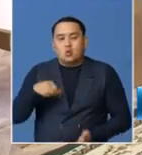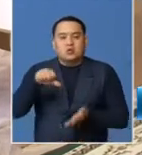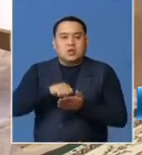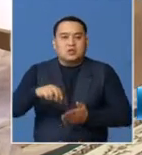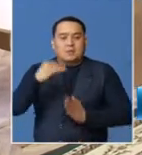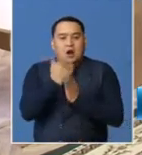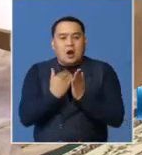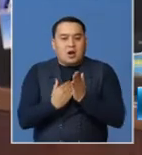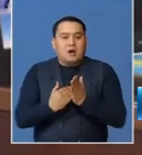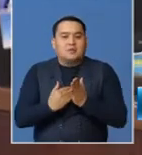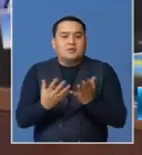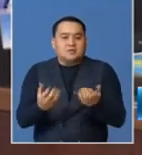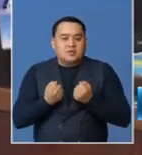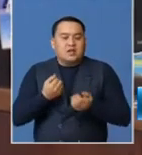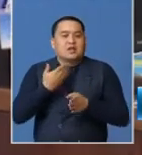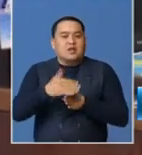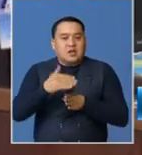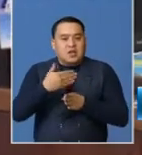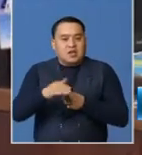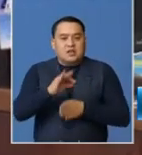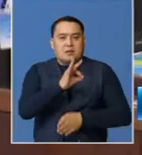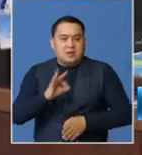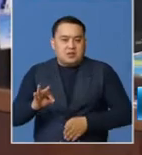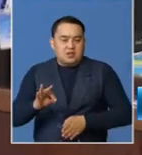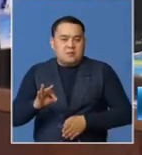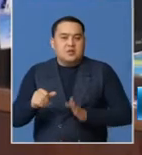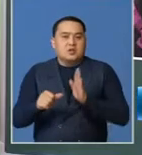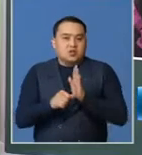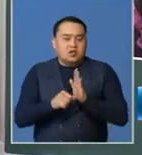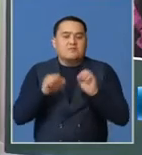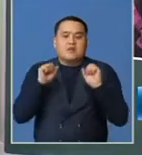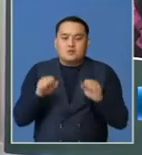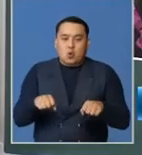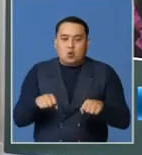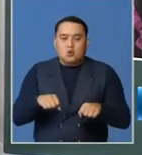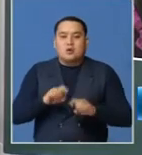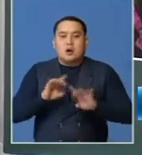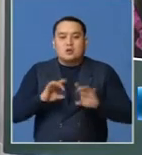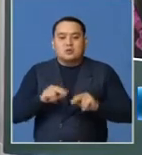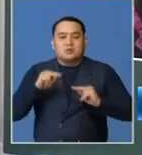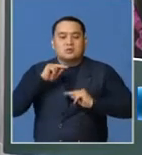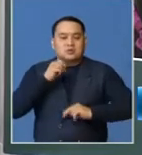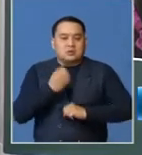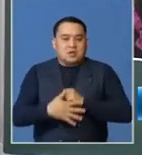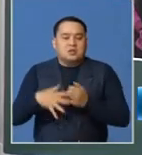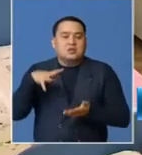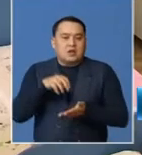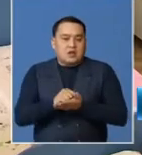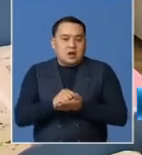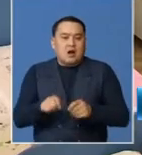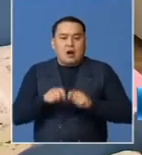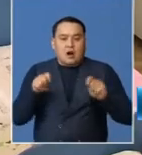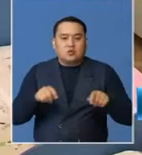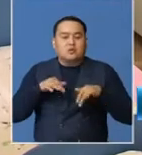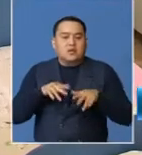программы намерены еще взять кредиты с низкой процентной ставкой. И это возможно, уверяют сотрудники центра занятости. Открыть